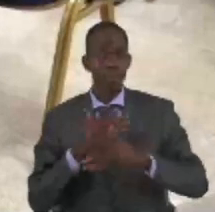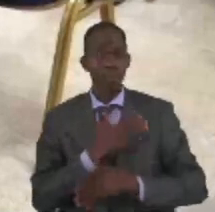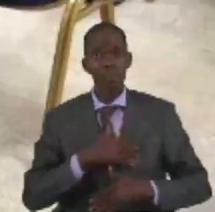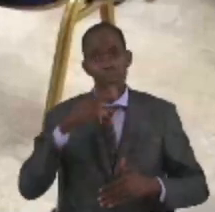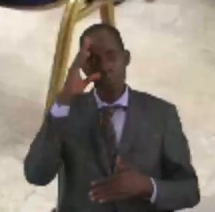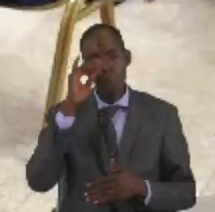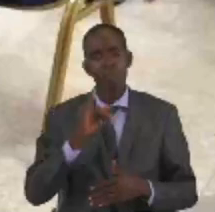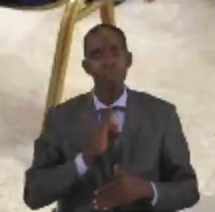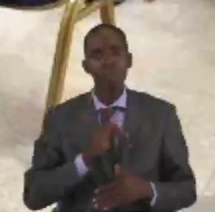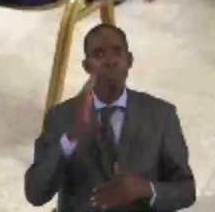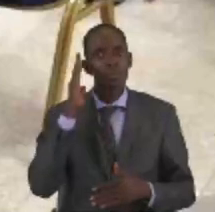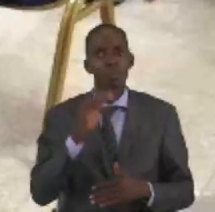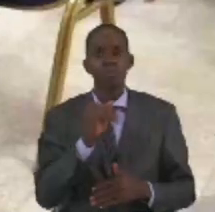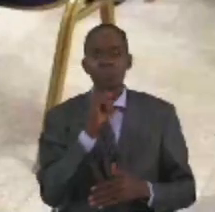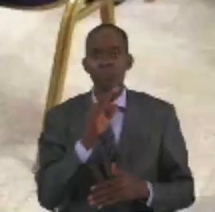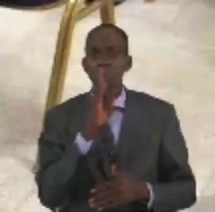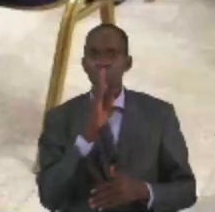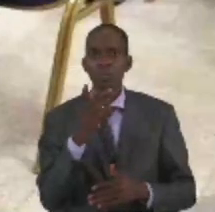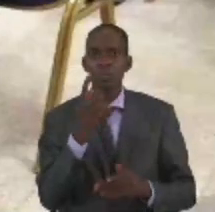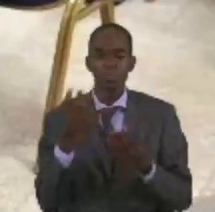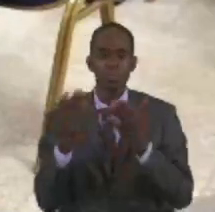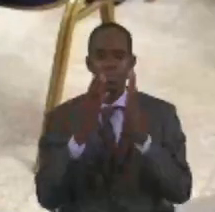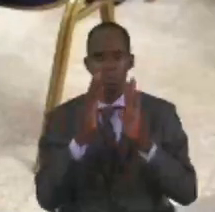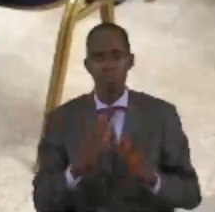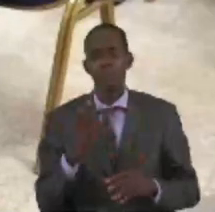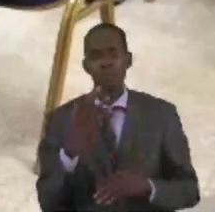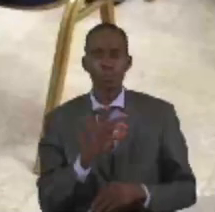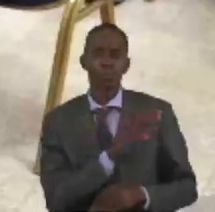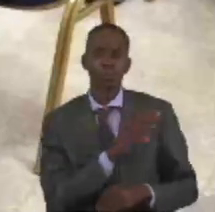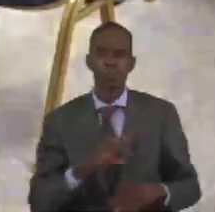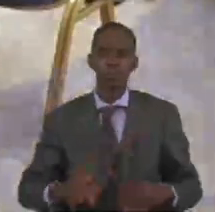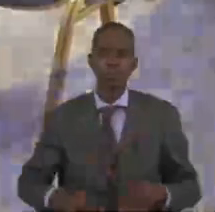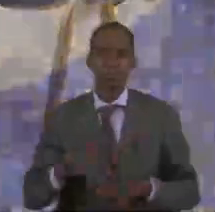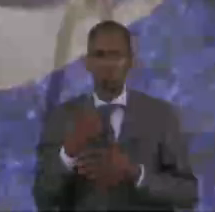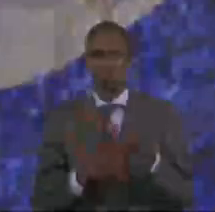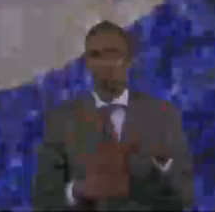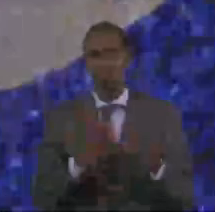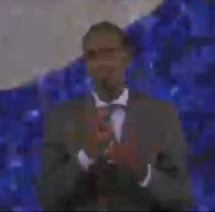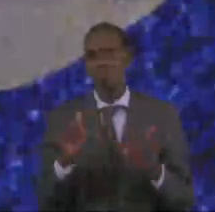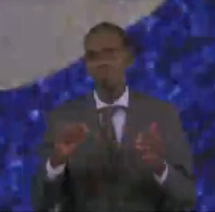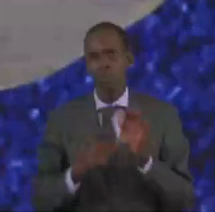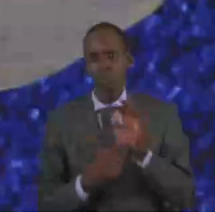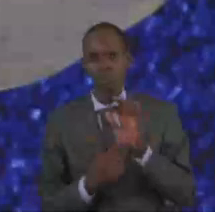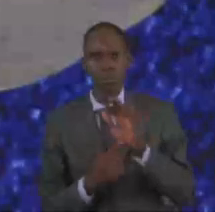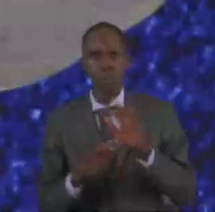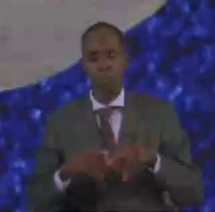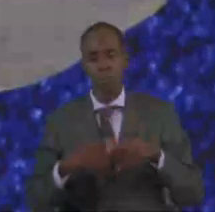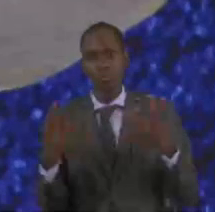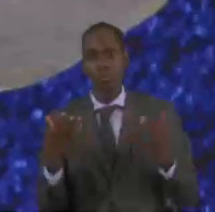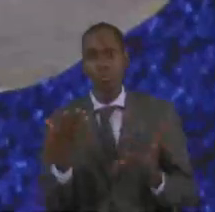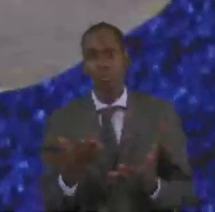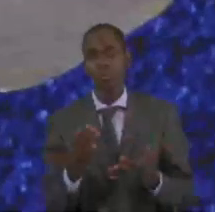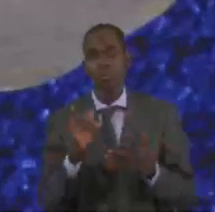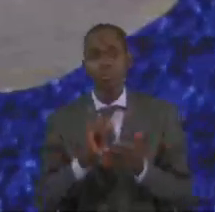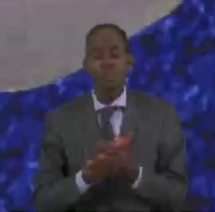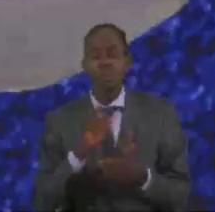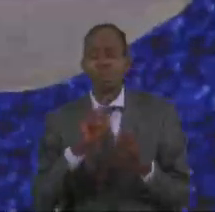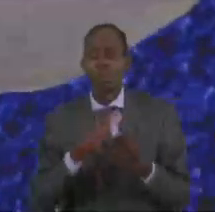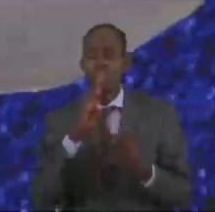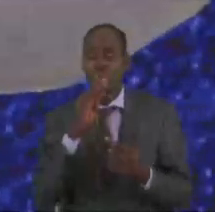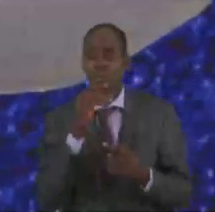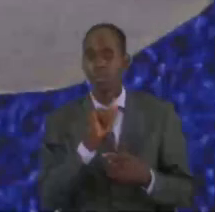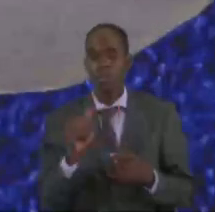encore aux hommes, je ne serais pas serviteur de Christ. Quelle révélation d'être serviteur